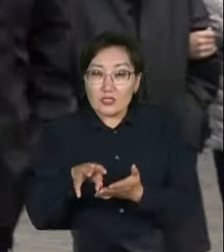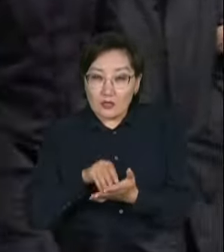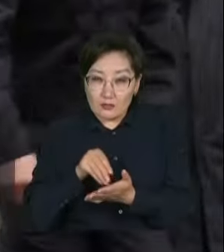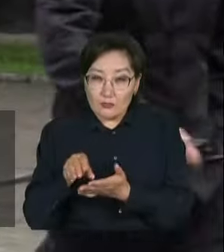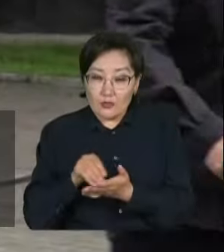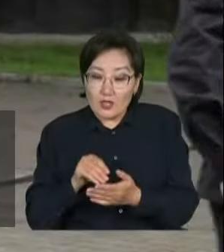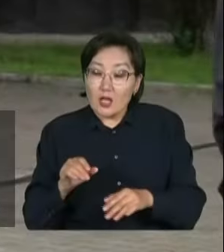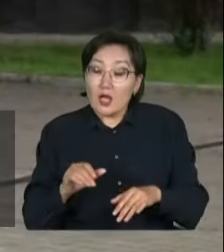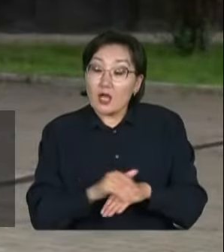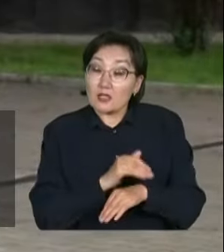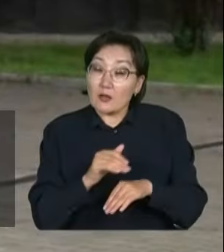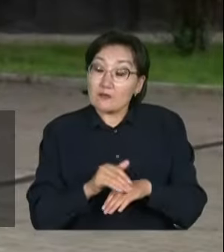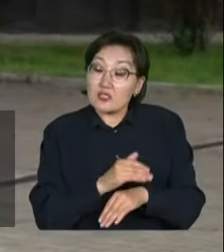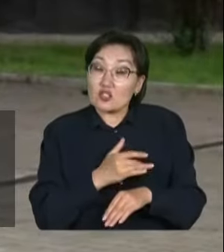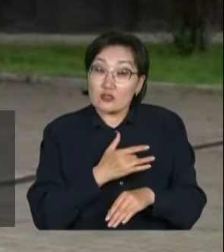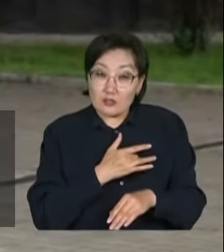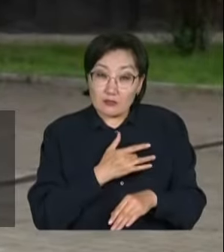Адамгершілікке